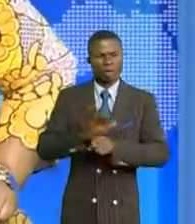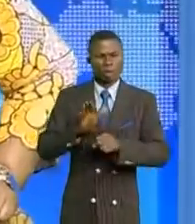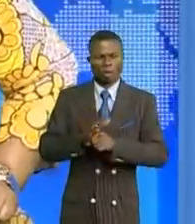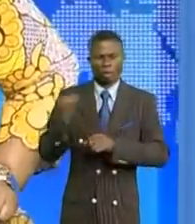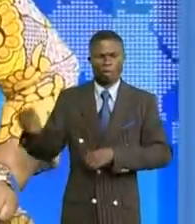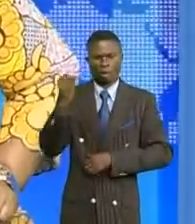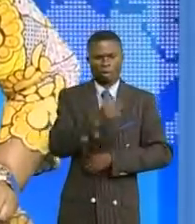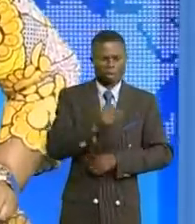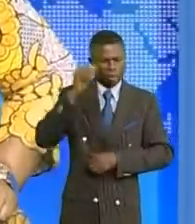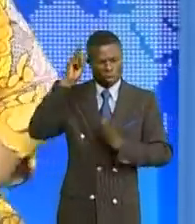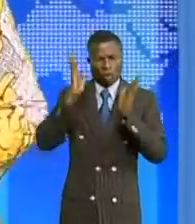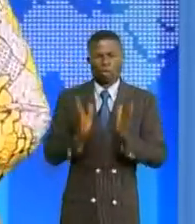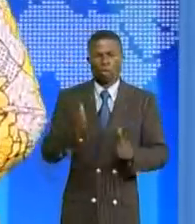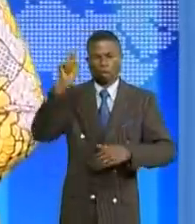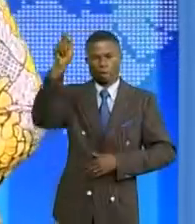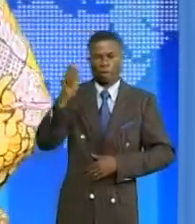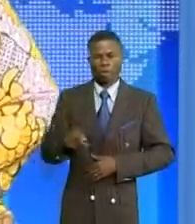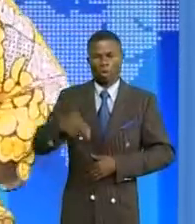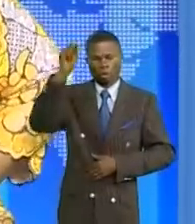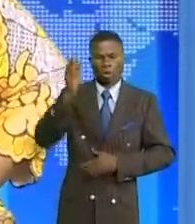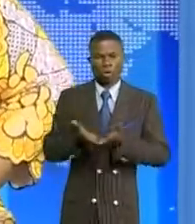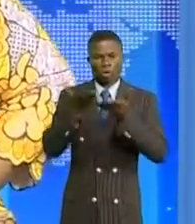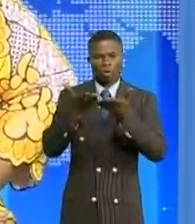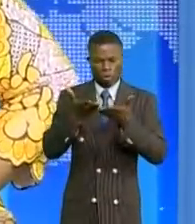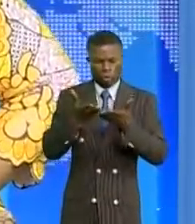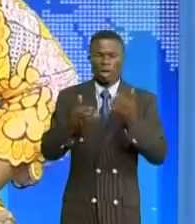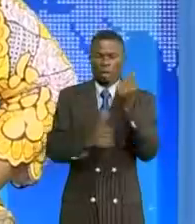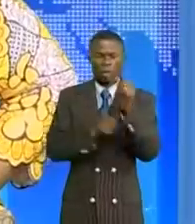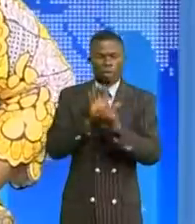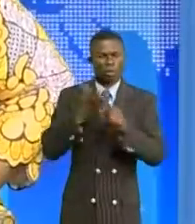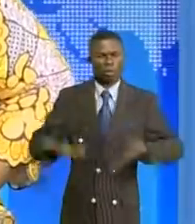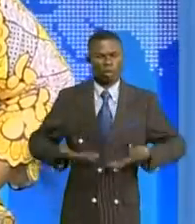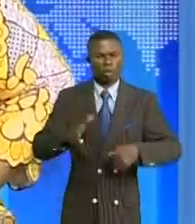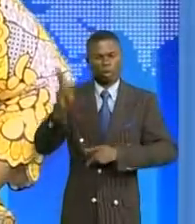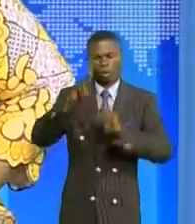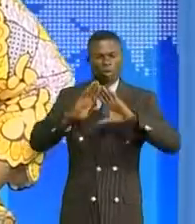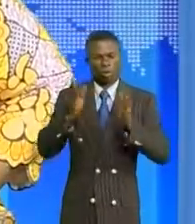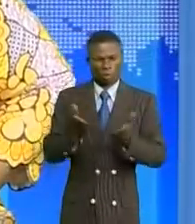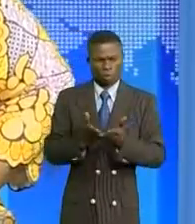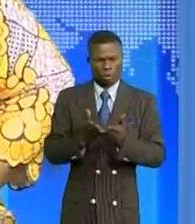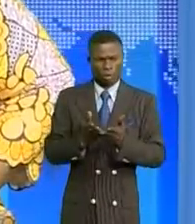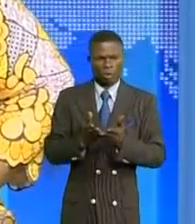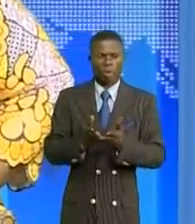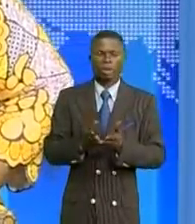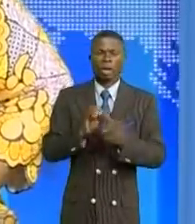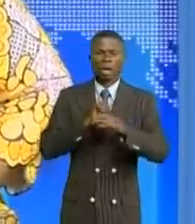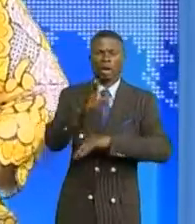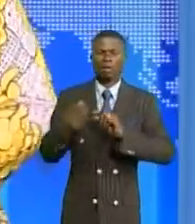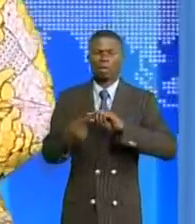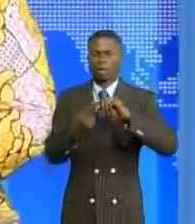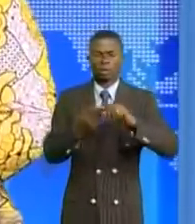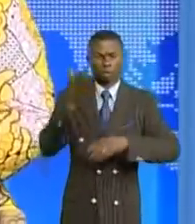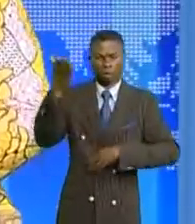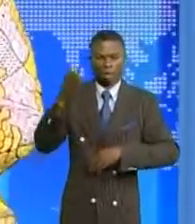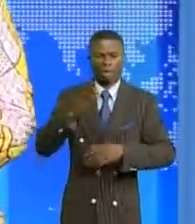des gouverneurs militaires du nord kivu apprécié à sa juste titre par la population notre envoyé spécial sur place à